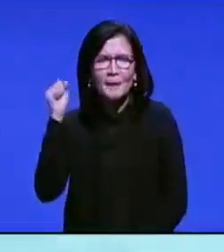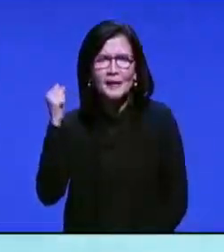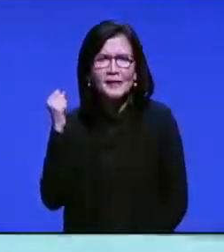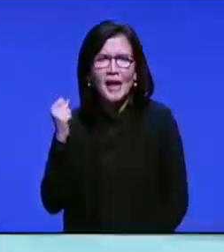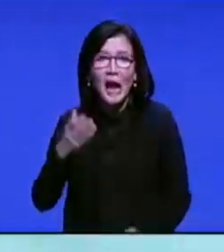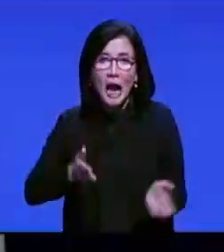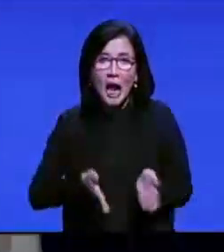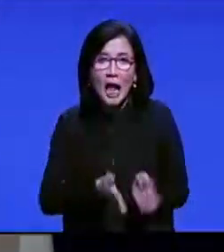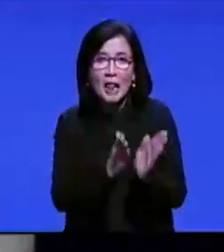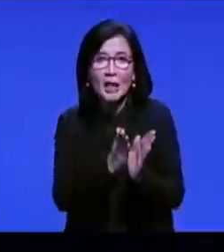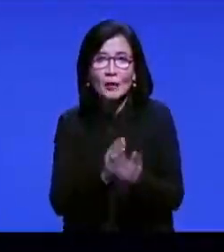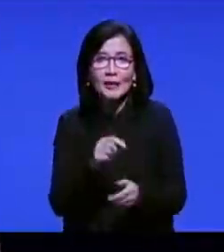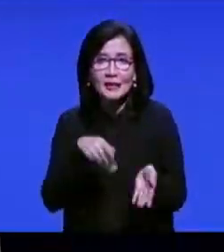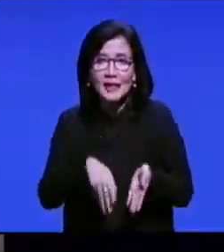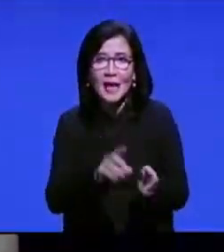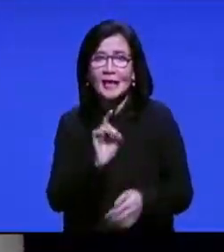ini.